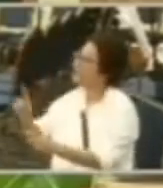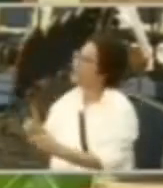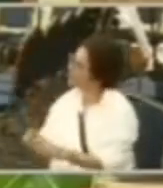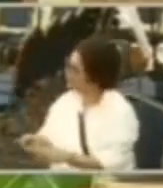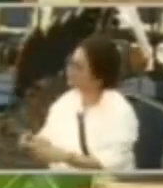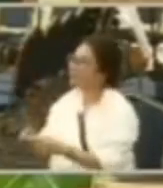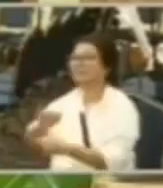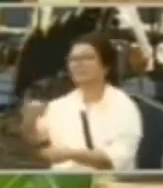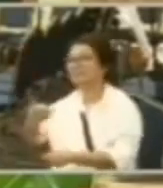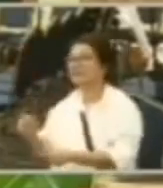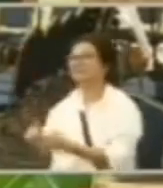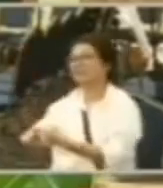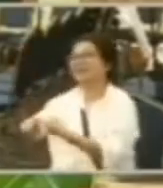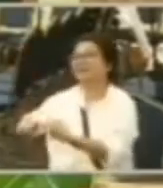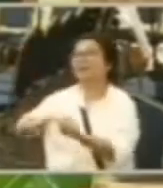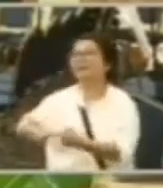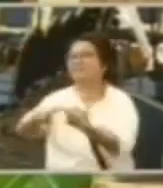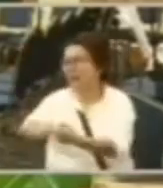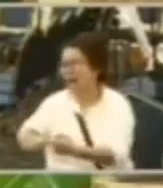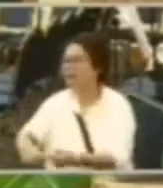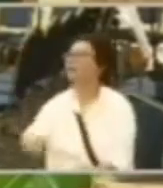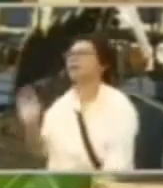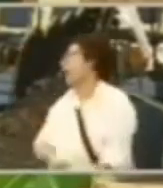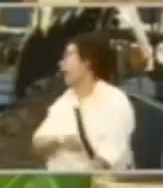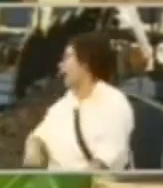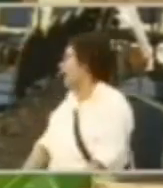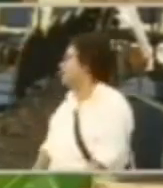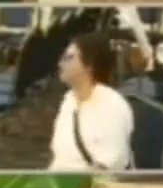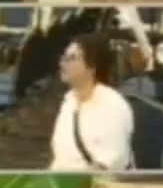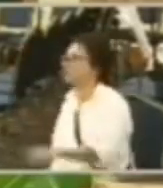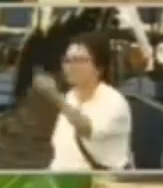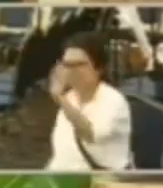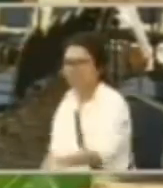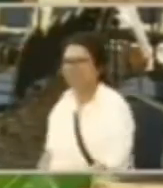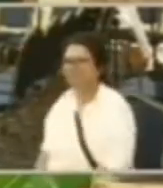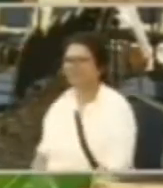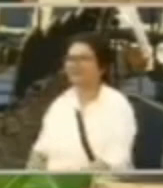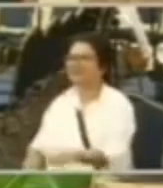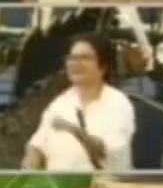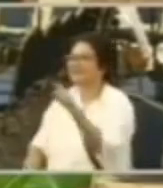Saya langsung ngomong, kalau anak gue udah gue salib bersama Yesus, kata saya.